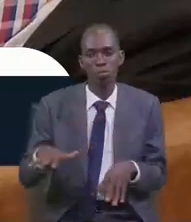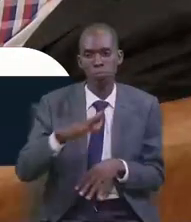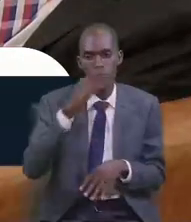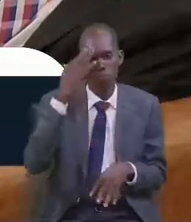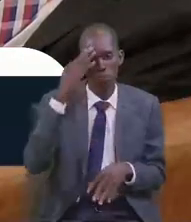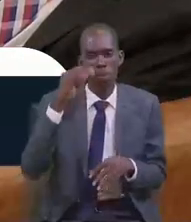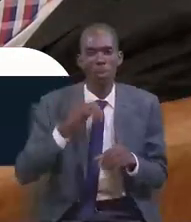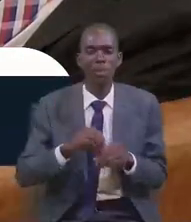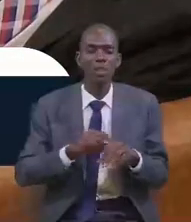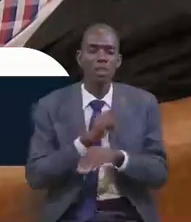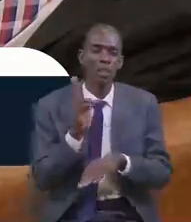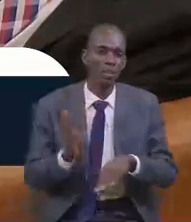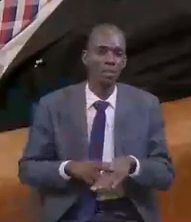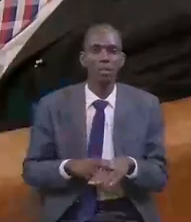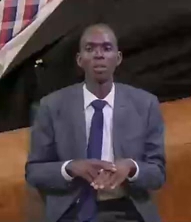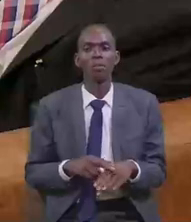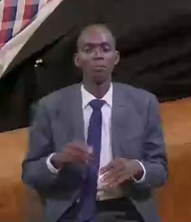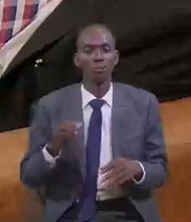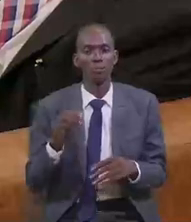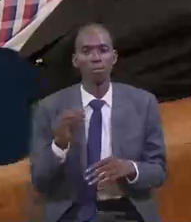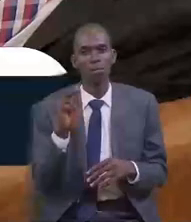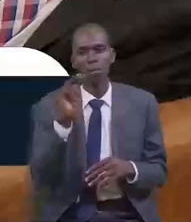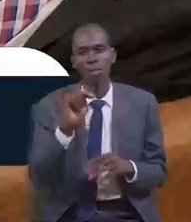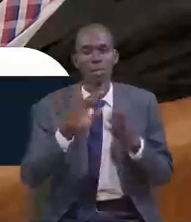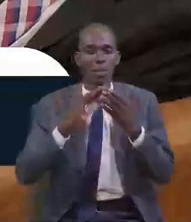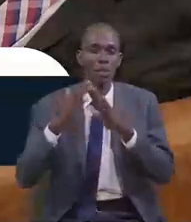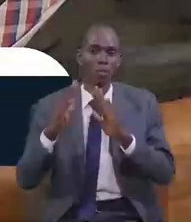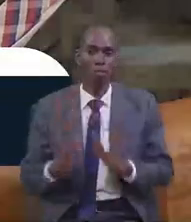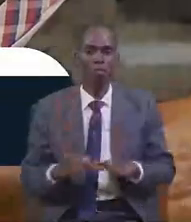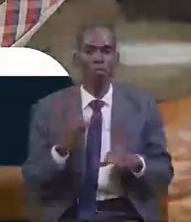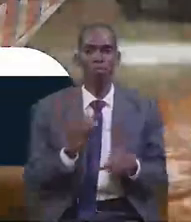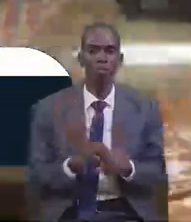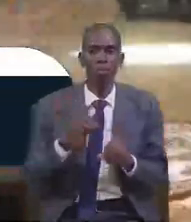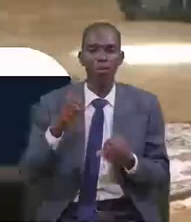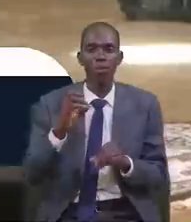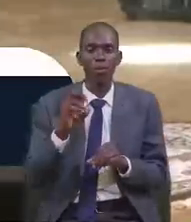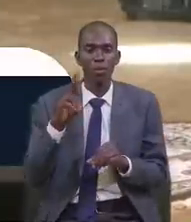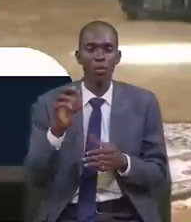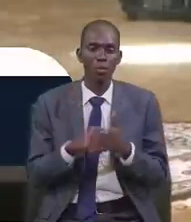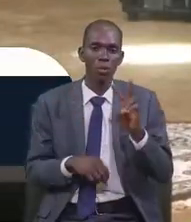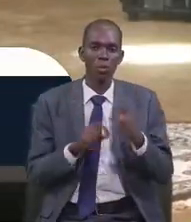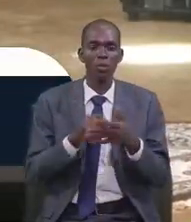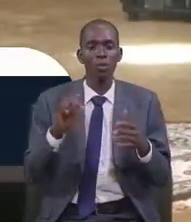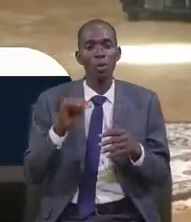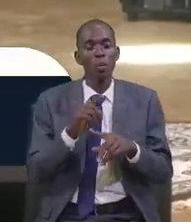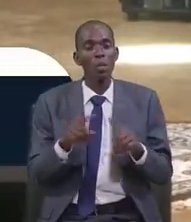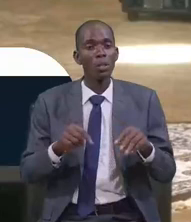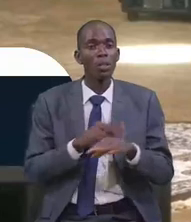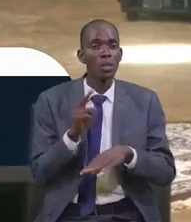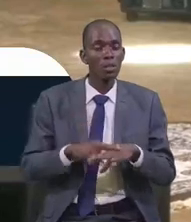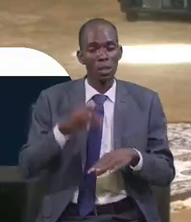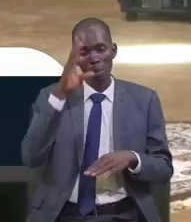dans les Nazaréens naturels. 1 Corinthiens 2,14. 1 Corinthiens